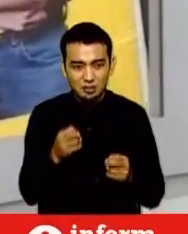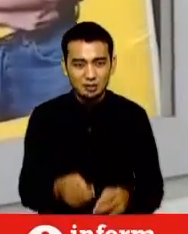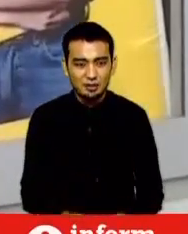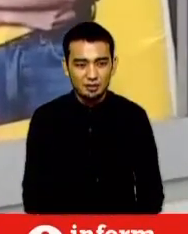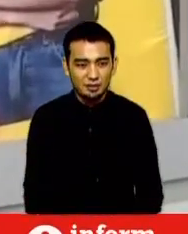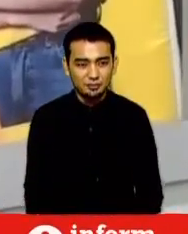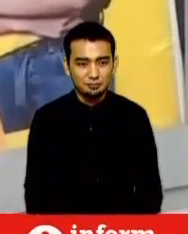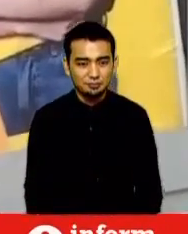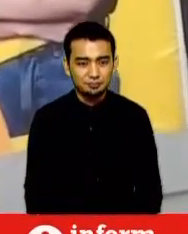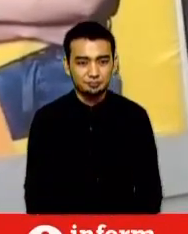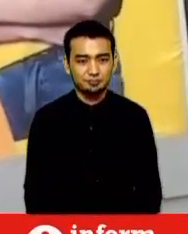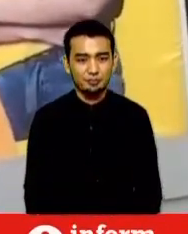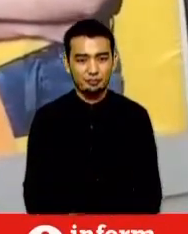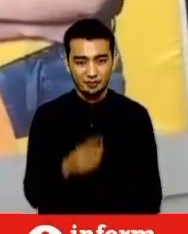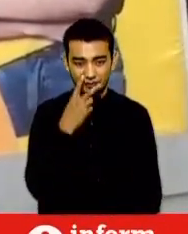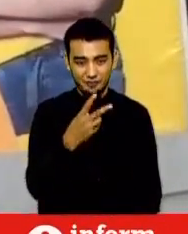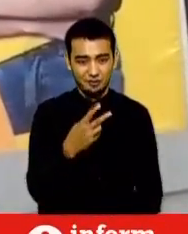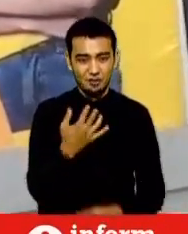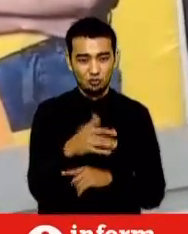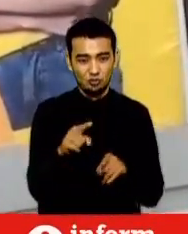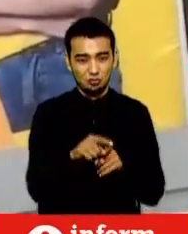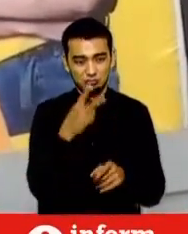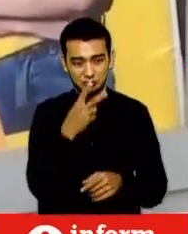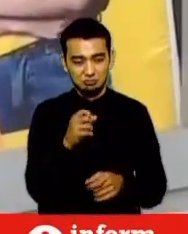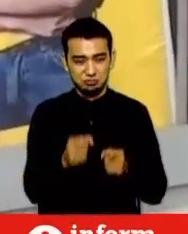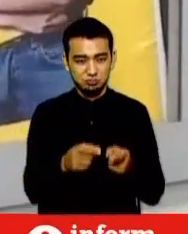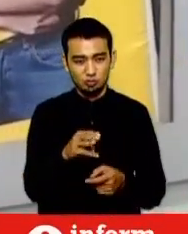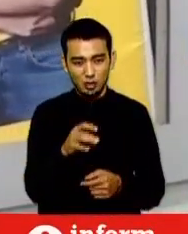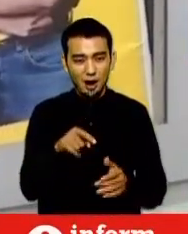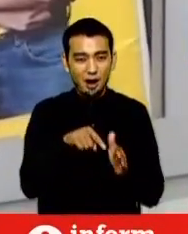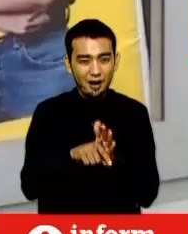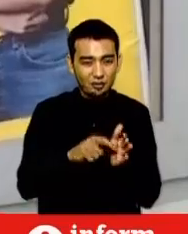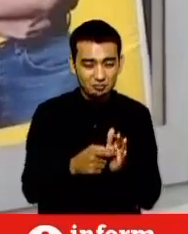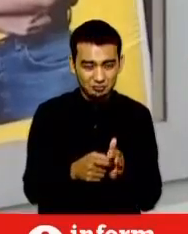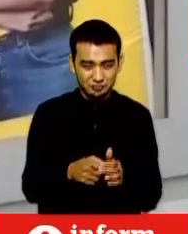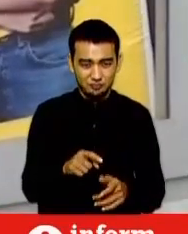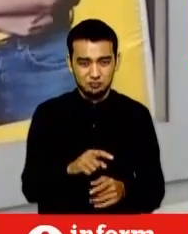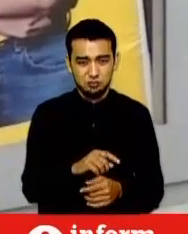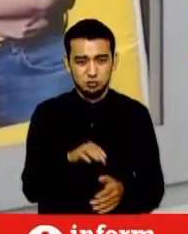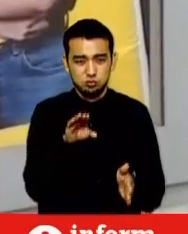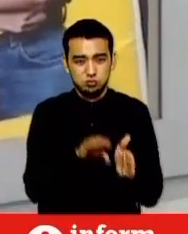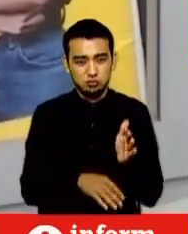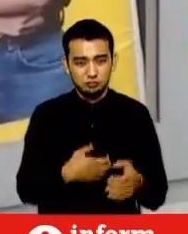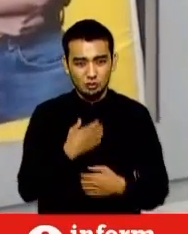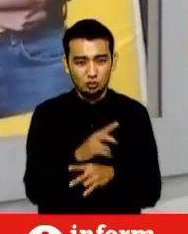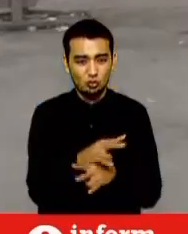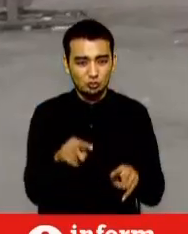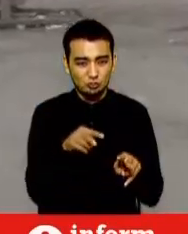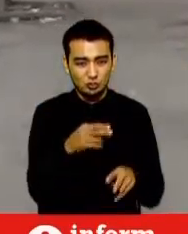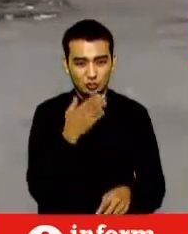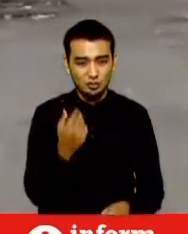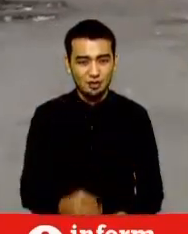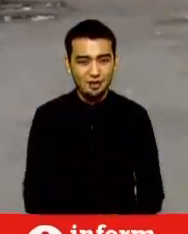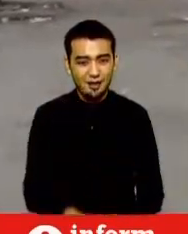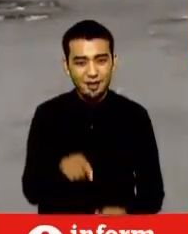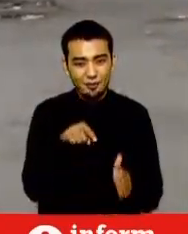жағынан қарасаңызшы міне, даже сырты міне қоқыр-соқыр, ашы не болып жатқан. Оны вообще ешкім қадағалап жатқан жоқ па? Ішіне